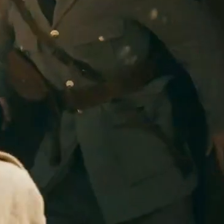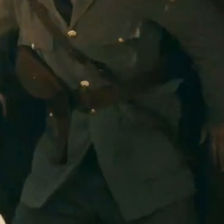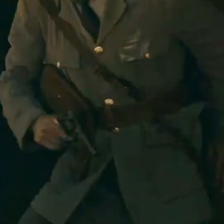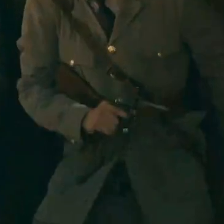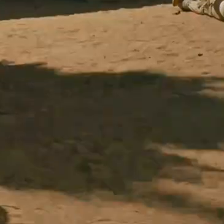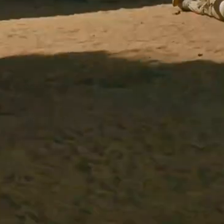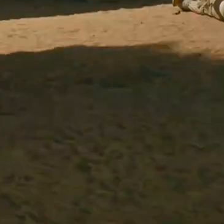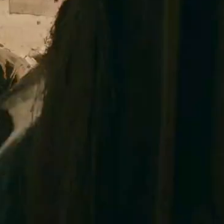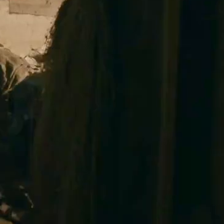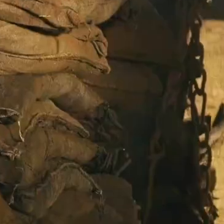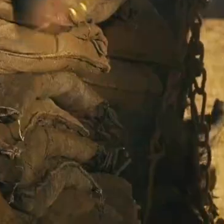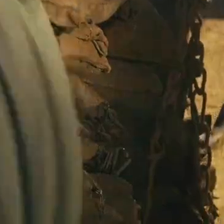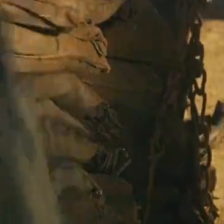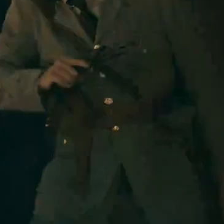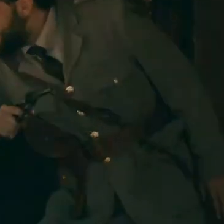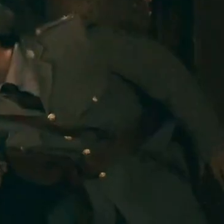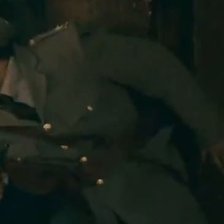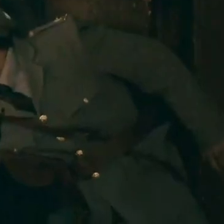Siperdeki iki bedevi havaya savruldu.